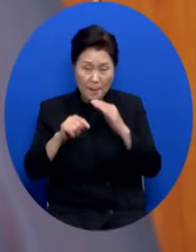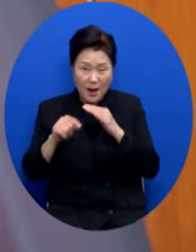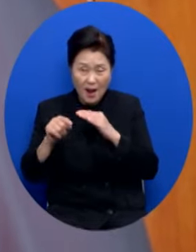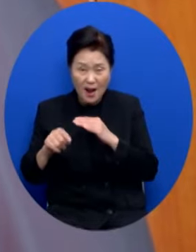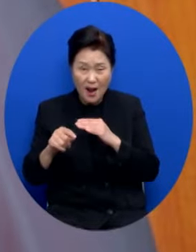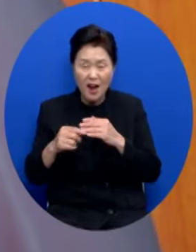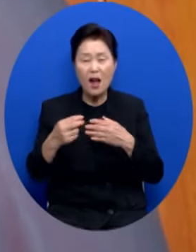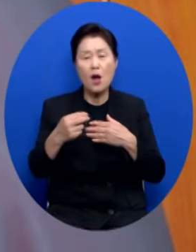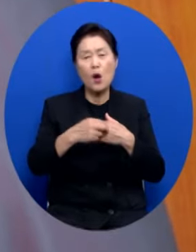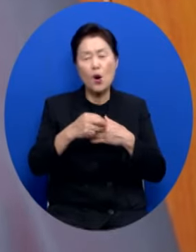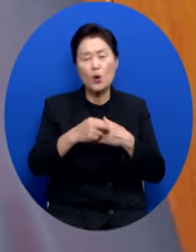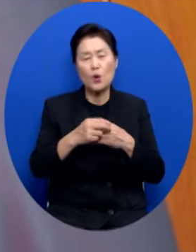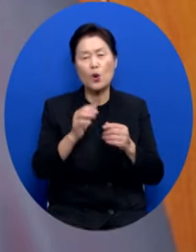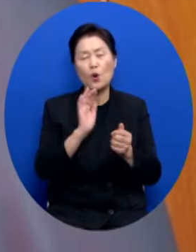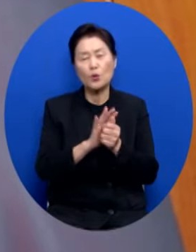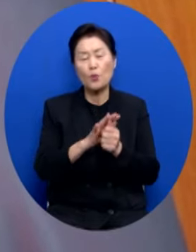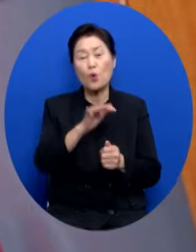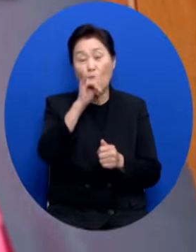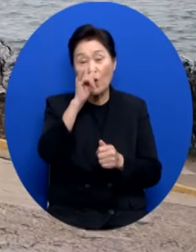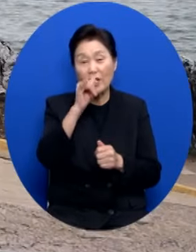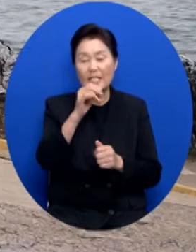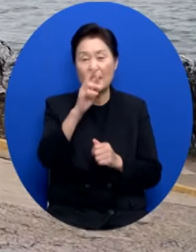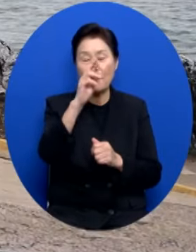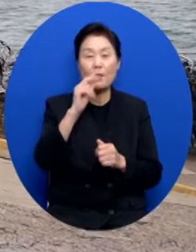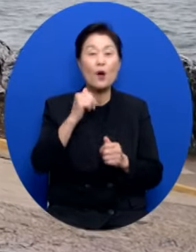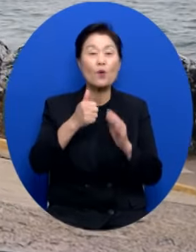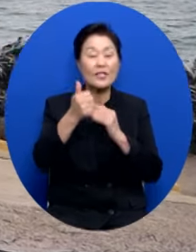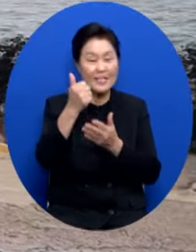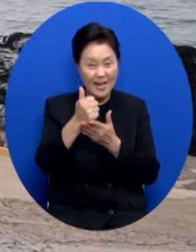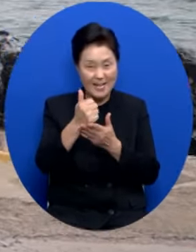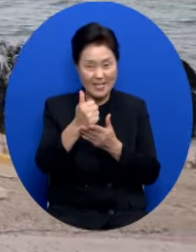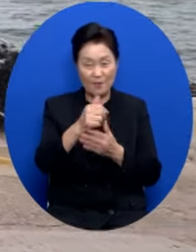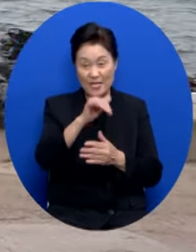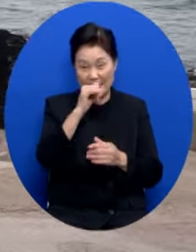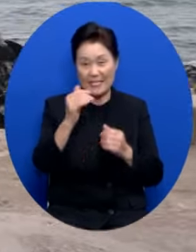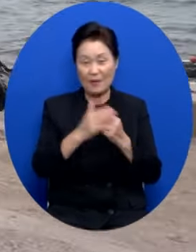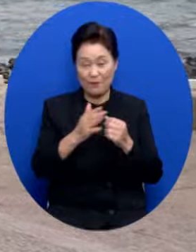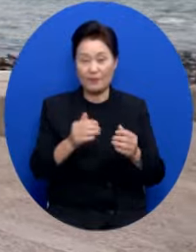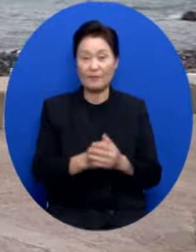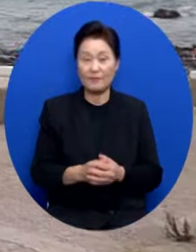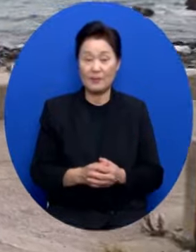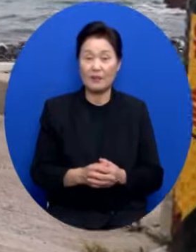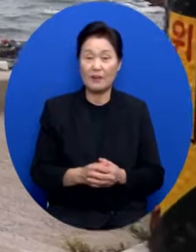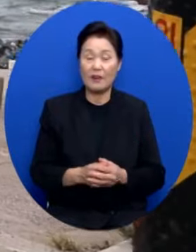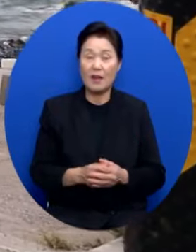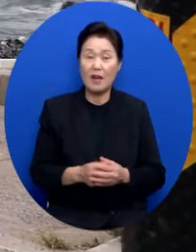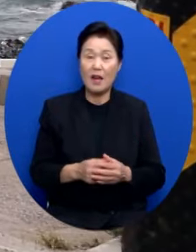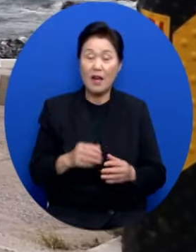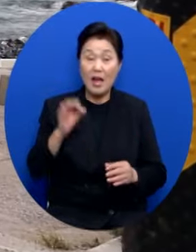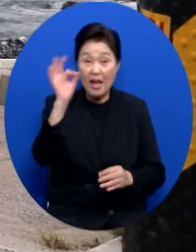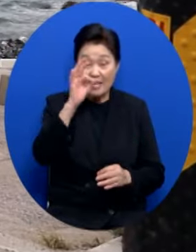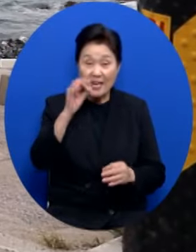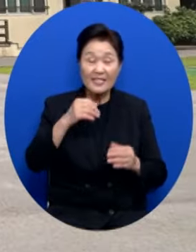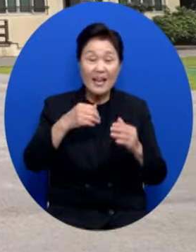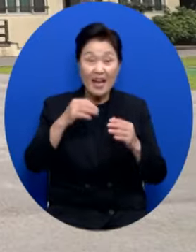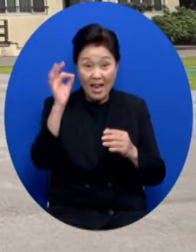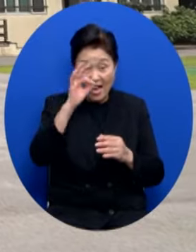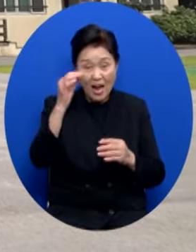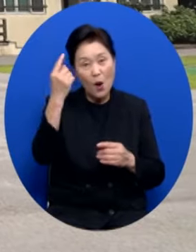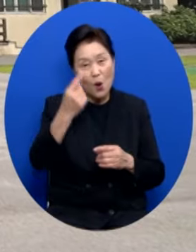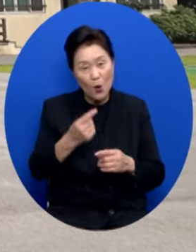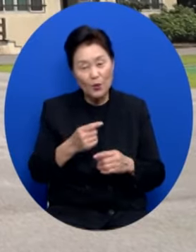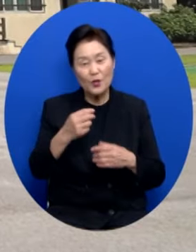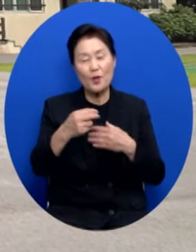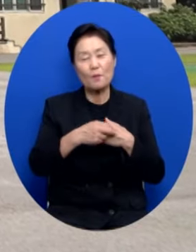때문입니다. 육지로 오가는 배가 하루에 한 편뿐인 더구도 지역 어르신들에게 찾아가는 병원이 돼준 재활의학